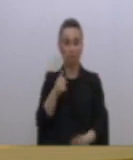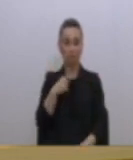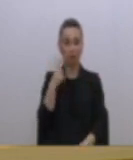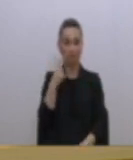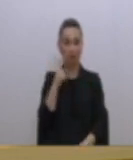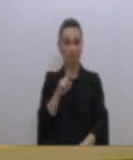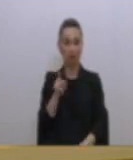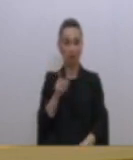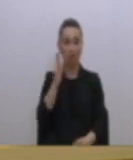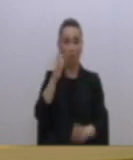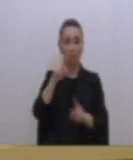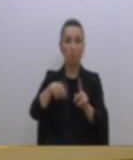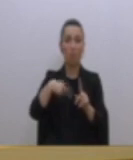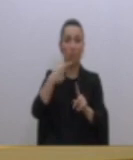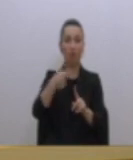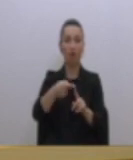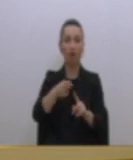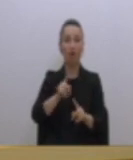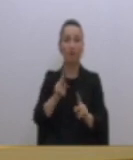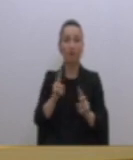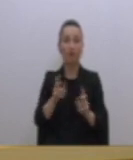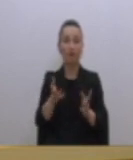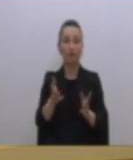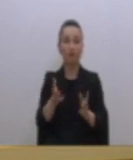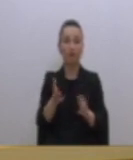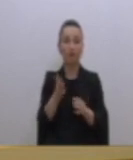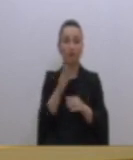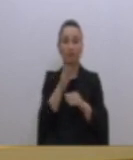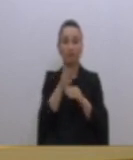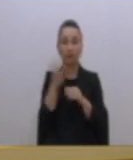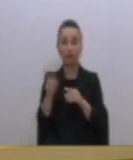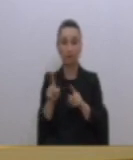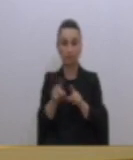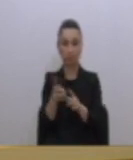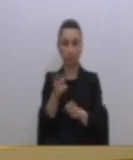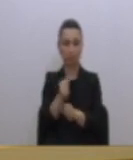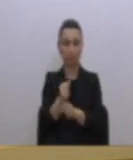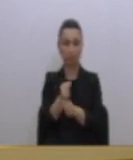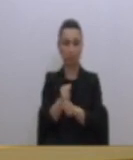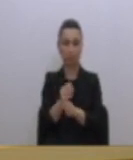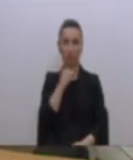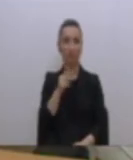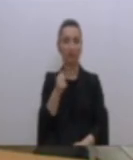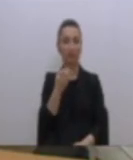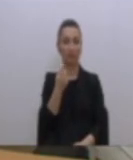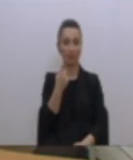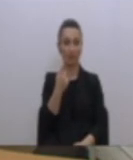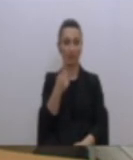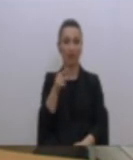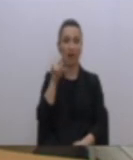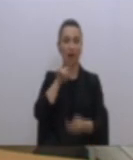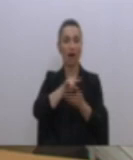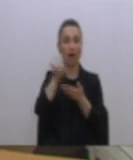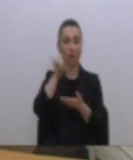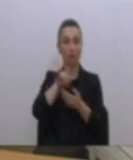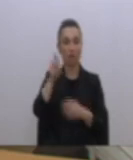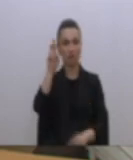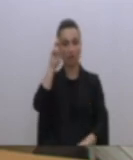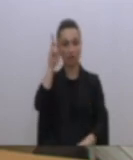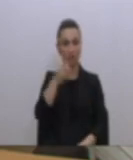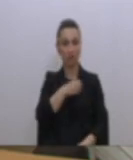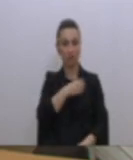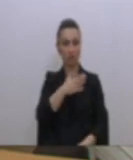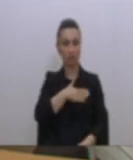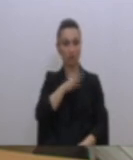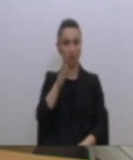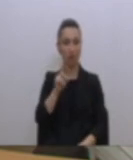მაგრამ მომავალი წლისთვის რაღაც ნაწილი მაინც გავაკეთოთ თხოვნა იქნება. აეროპორტი იმედია სახელმწიფო საკუთრებაში